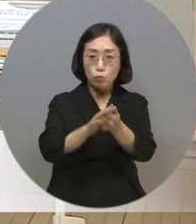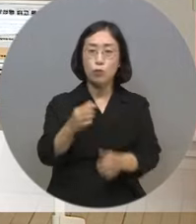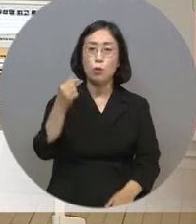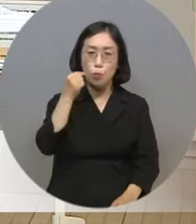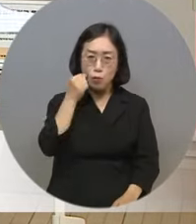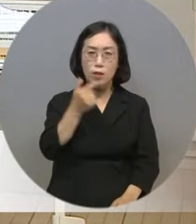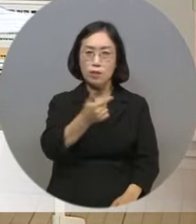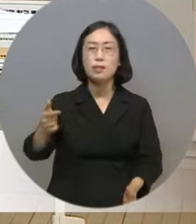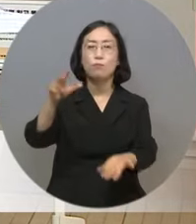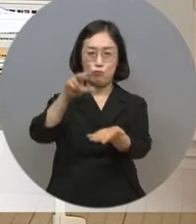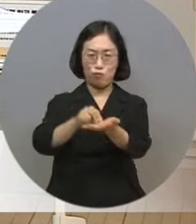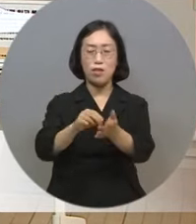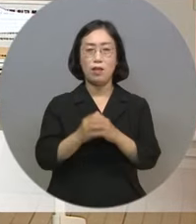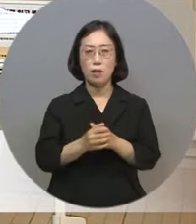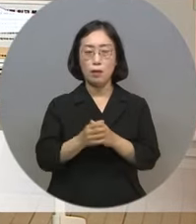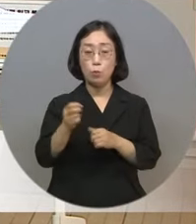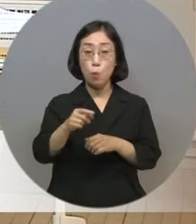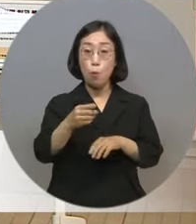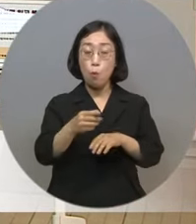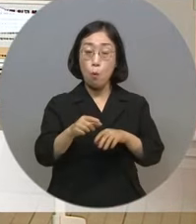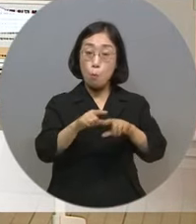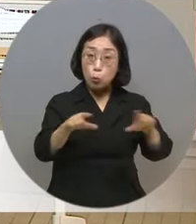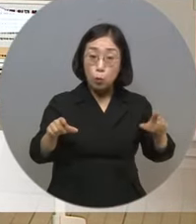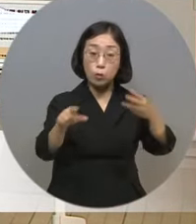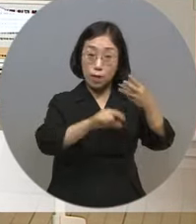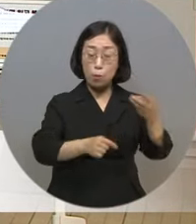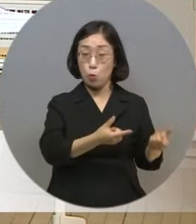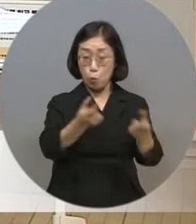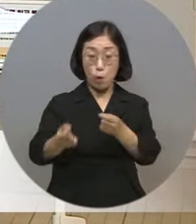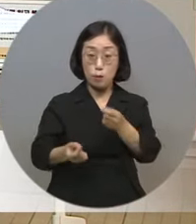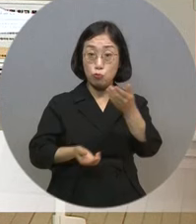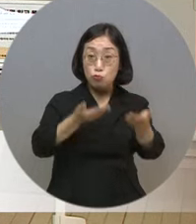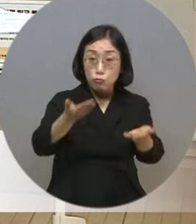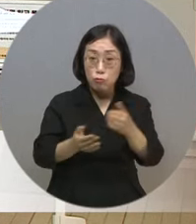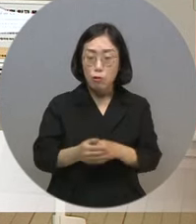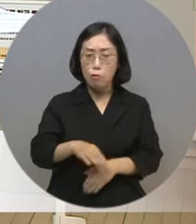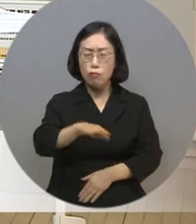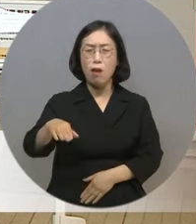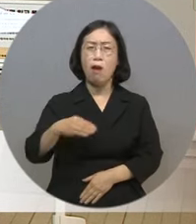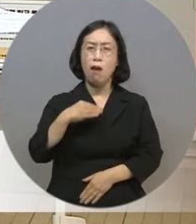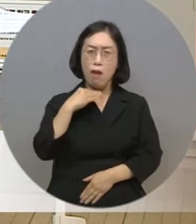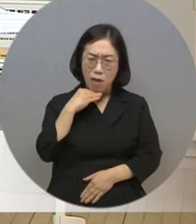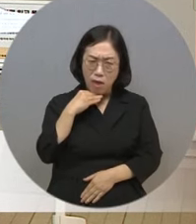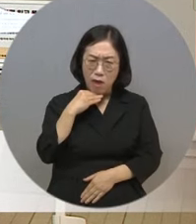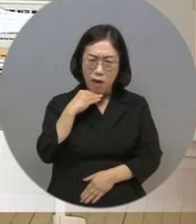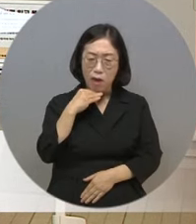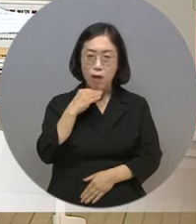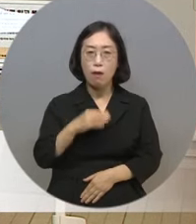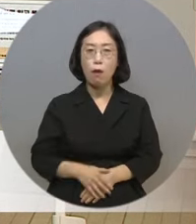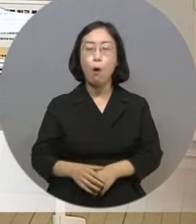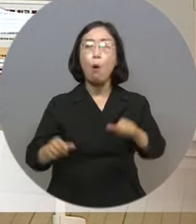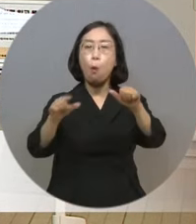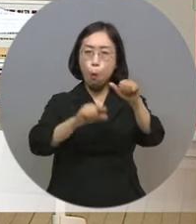큰 문제입니다. 일반 아동들은 3월에 일괄 지급받는 교과서를 저희 아이는 5월까지